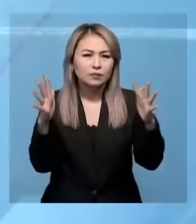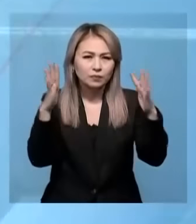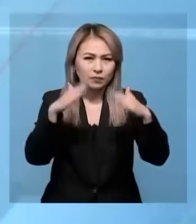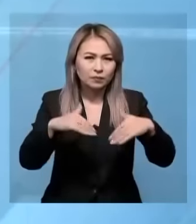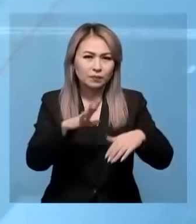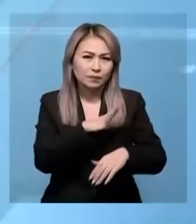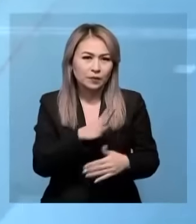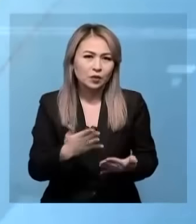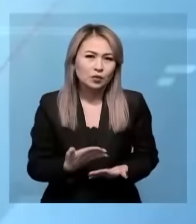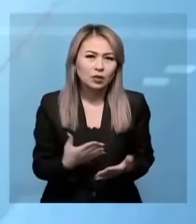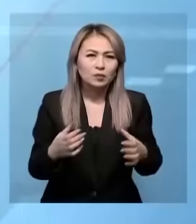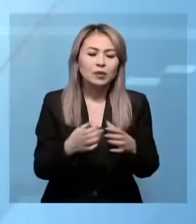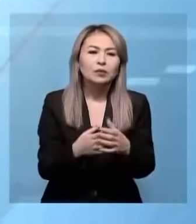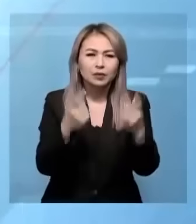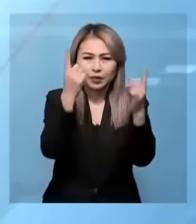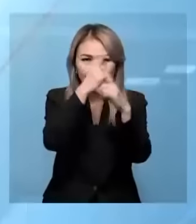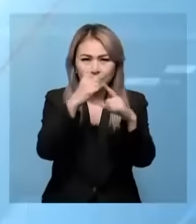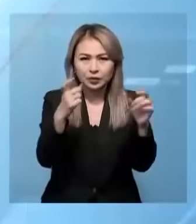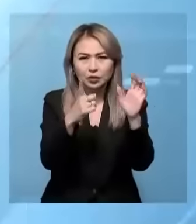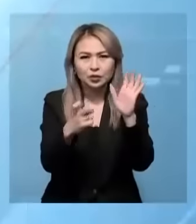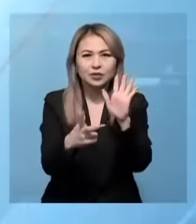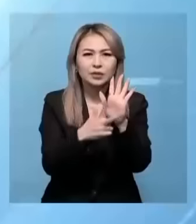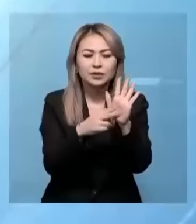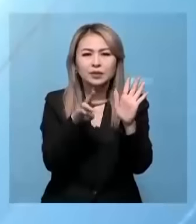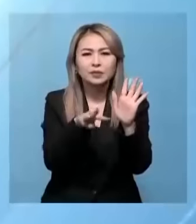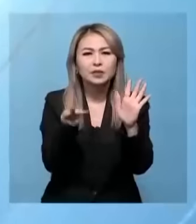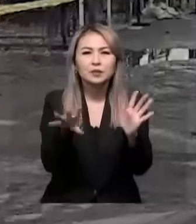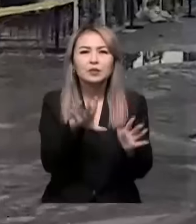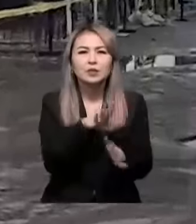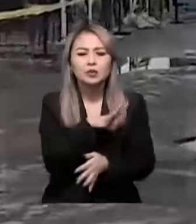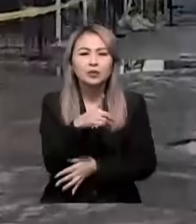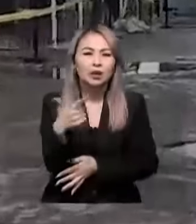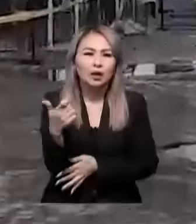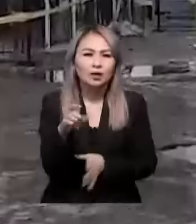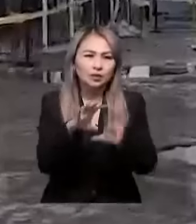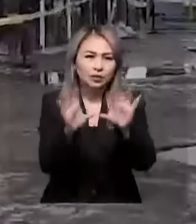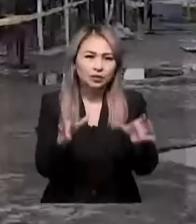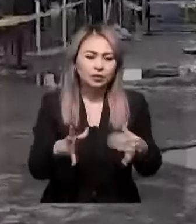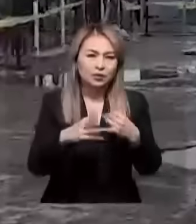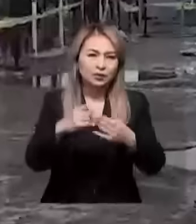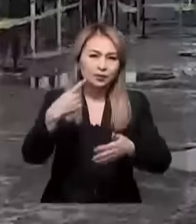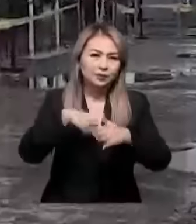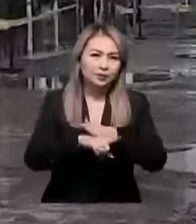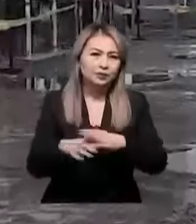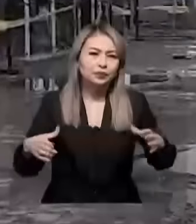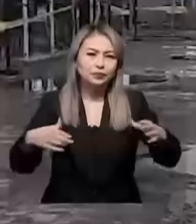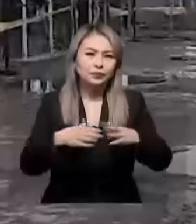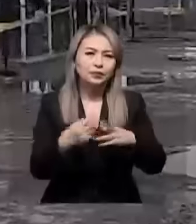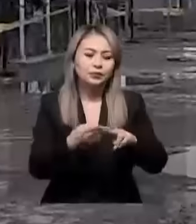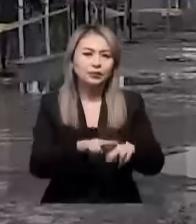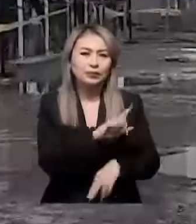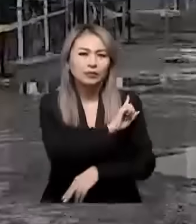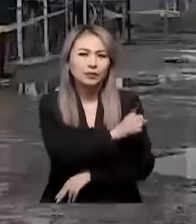опырылып түскен. Облыстық төтенше жағдайлар департаментінің хабарлауынша диаметрі 108 мм болатын газ құбыры жерасты